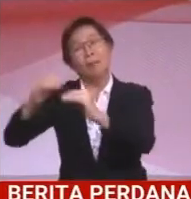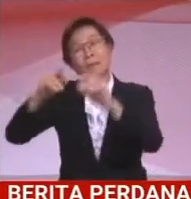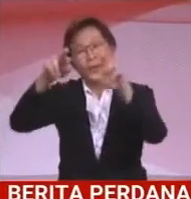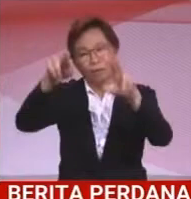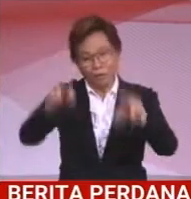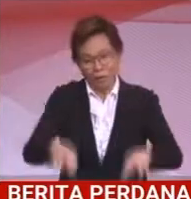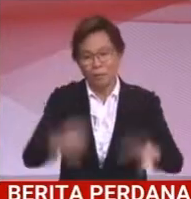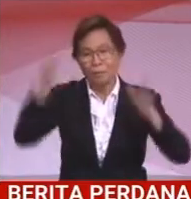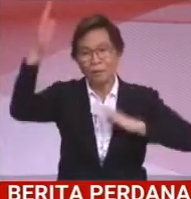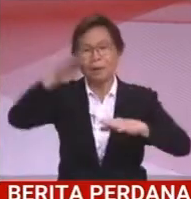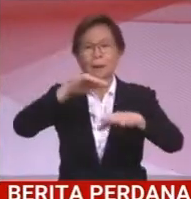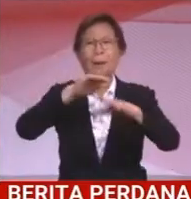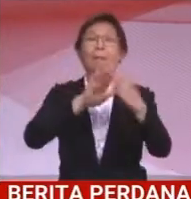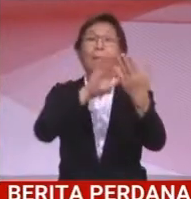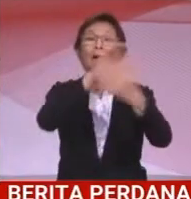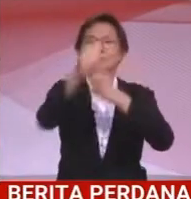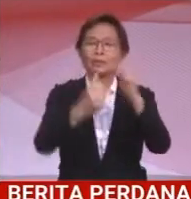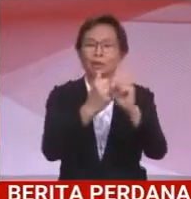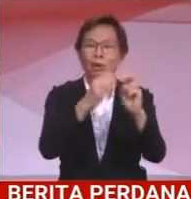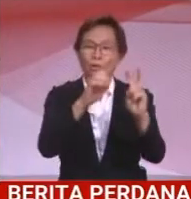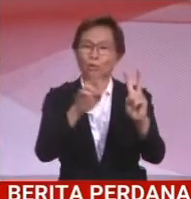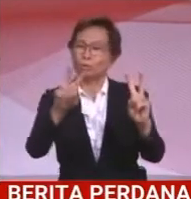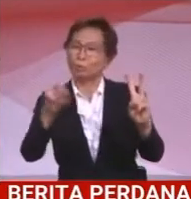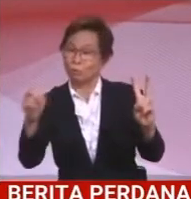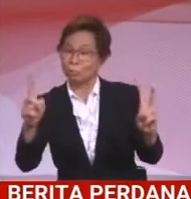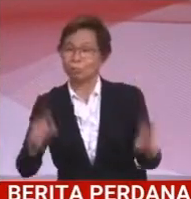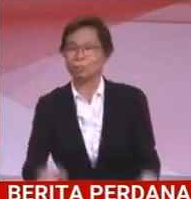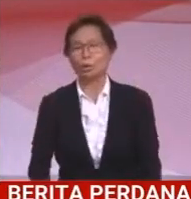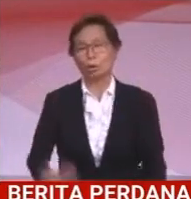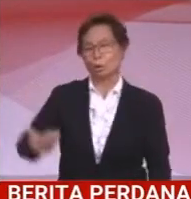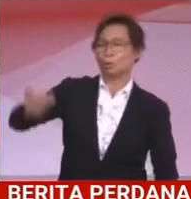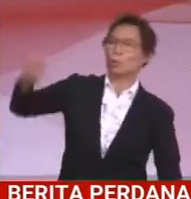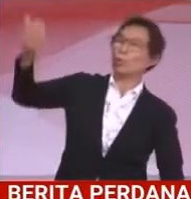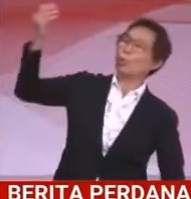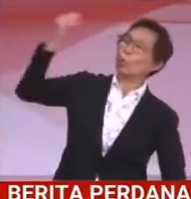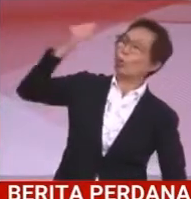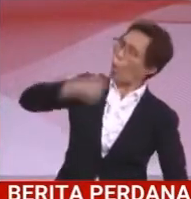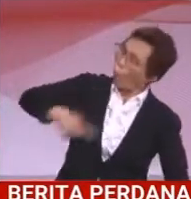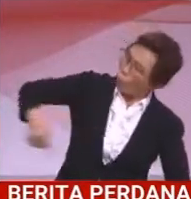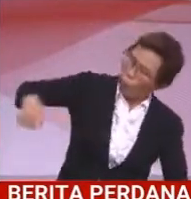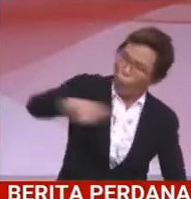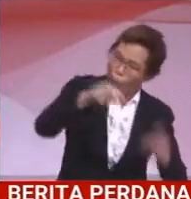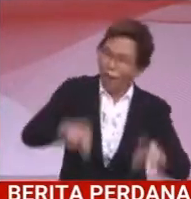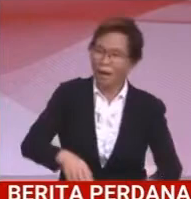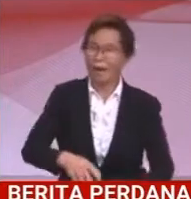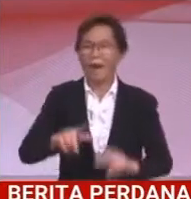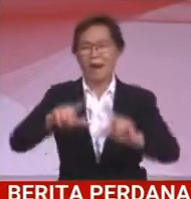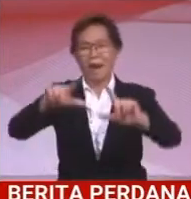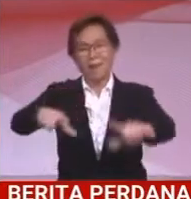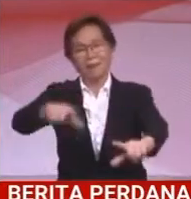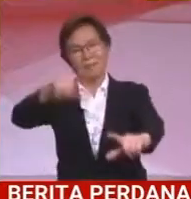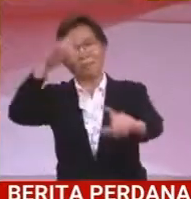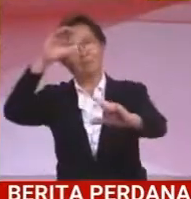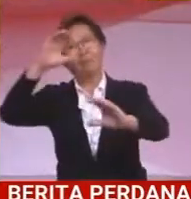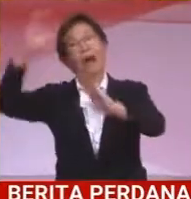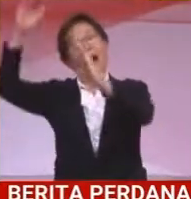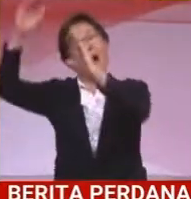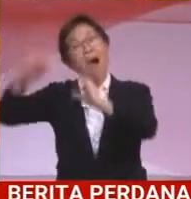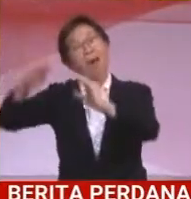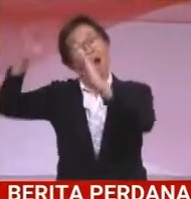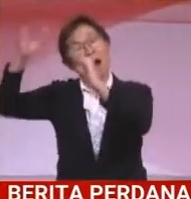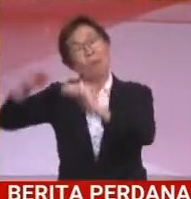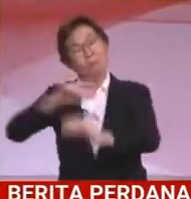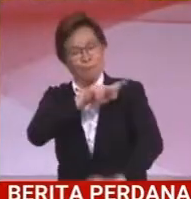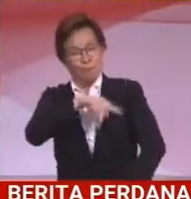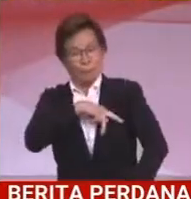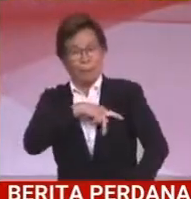tahun 2021. Jika sebelum ini majoriti rakyat meletakkan azam dan harapan yang lebih bersifat